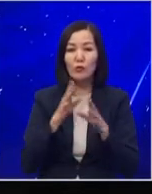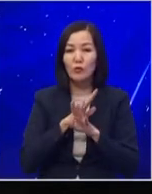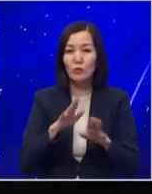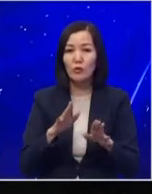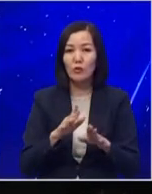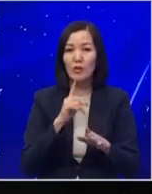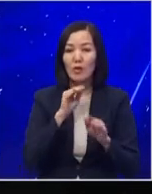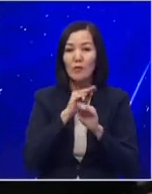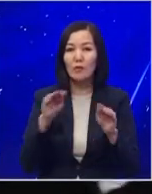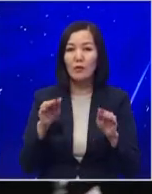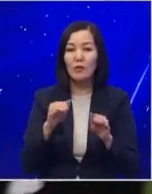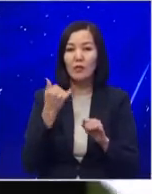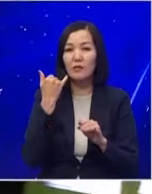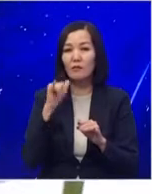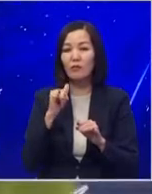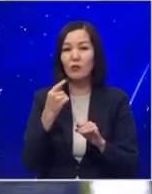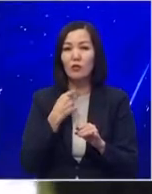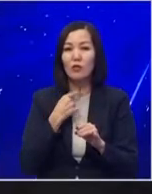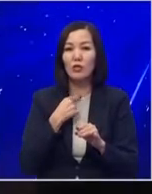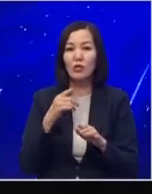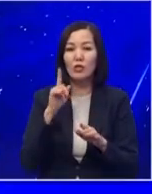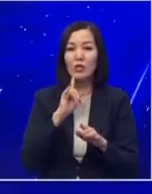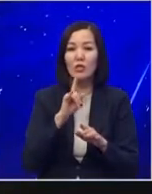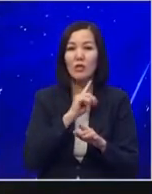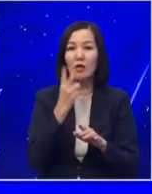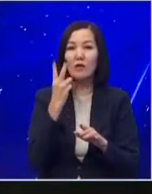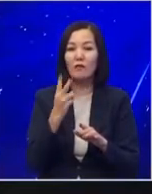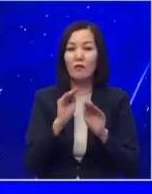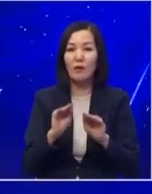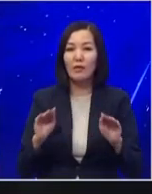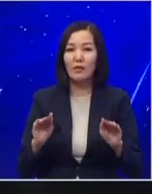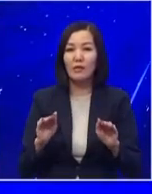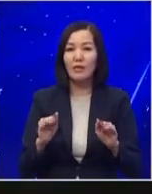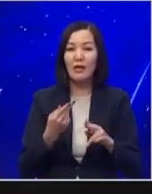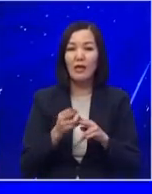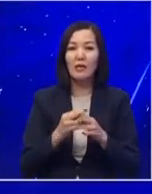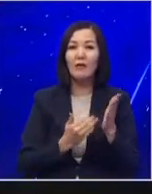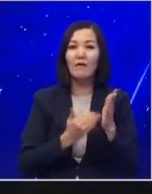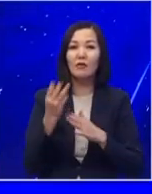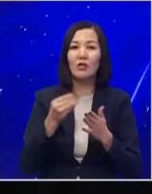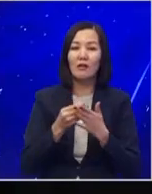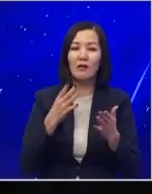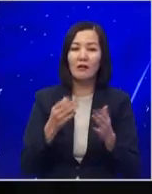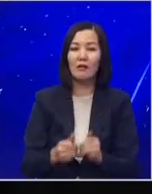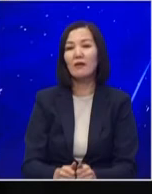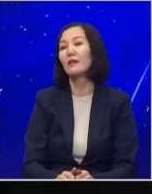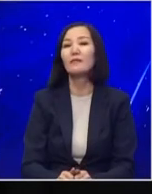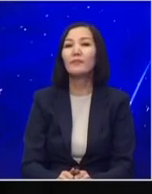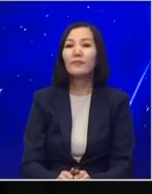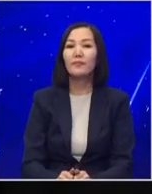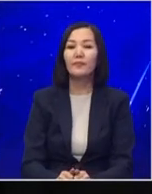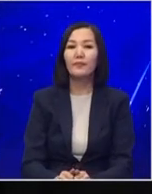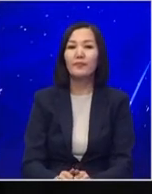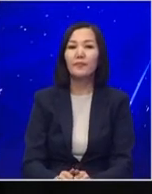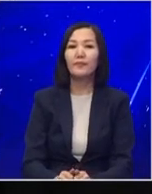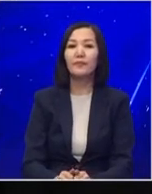бахтиер звонит жене услышать голос любимой и двух маленьких ангелочков для него высшая награда от n8